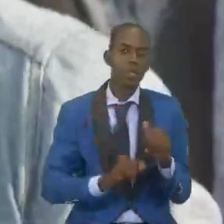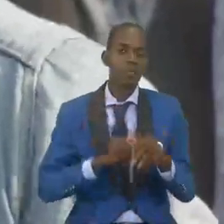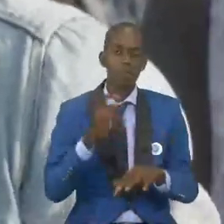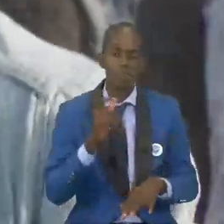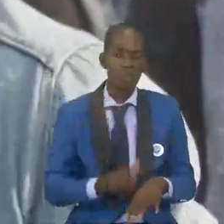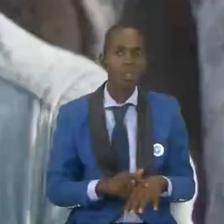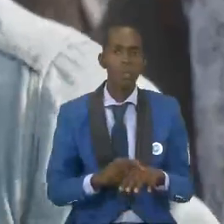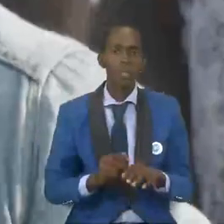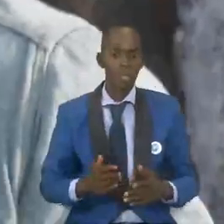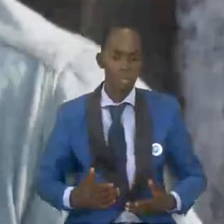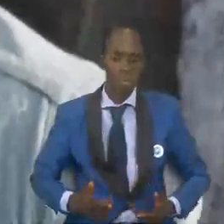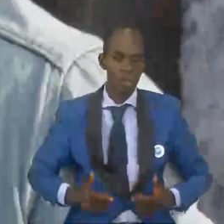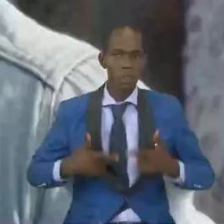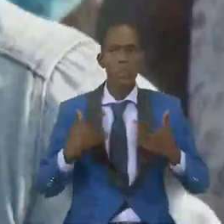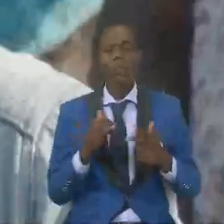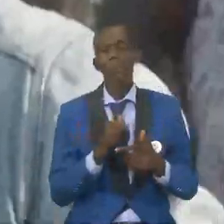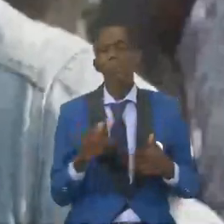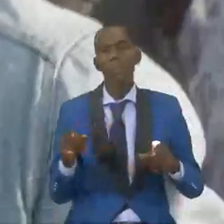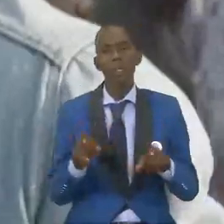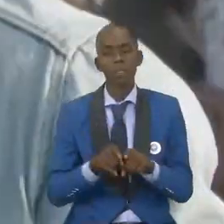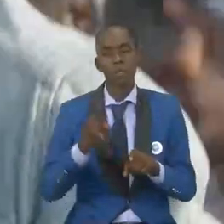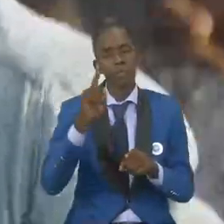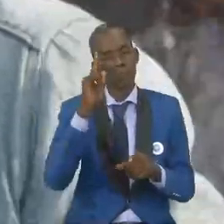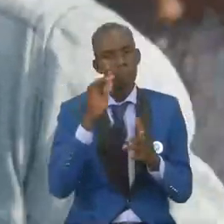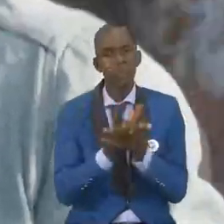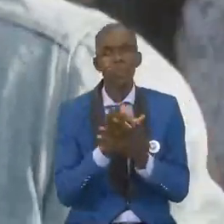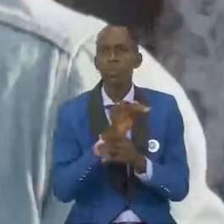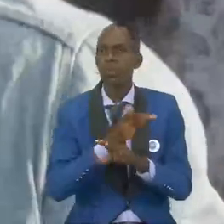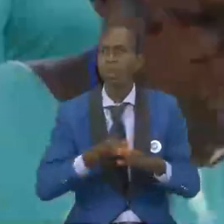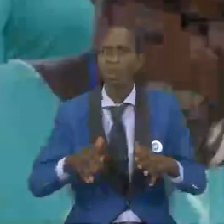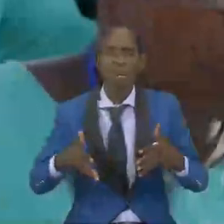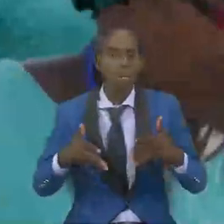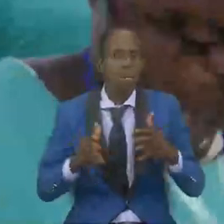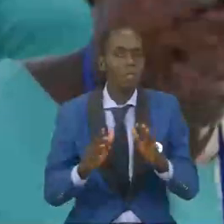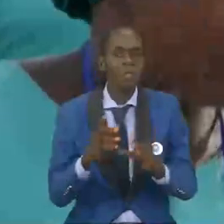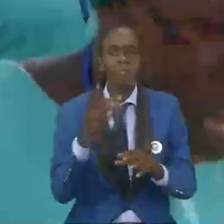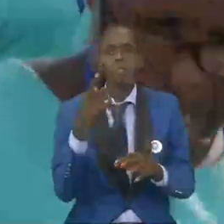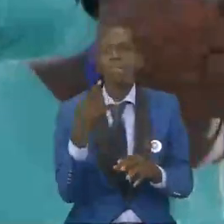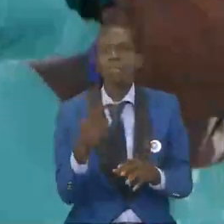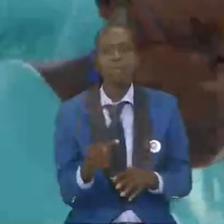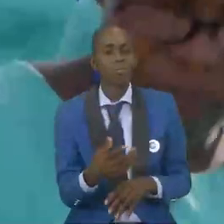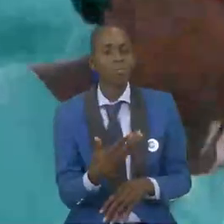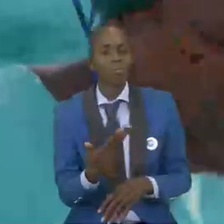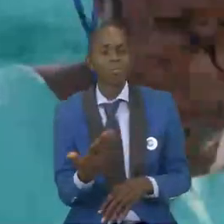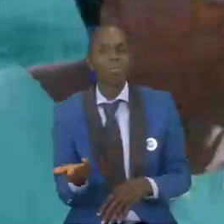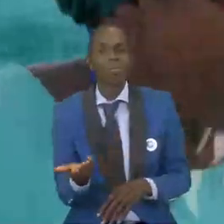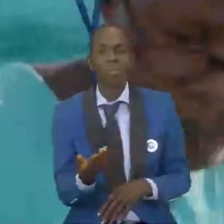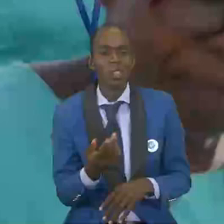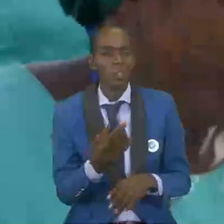es consistant à tout moment, vivant comme tu crois.